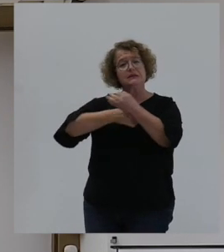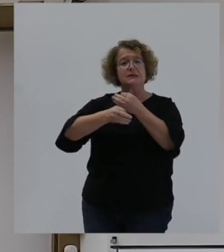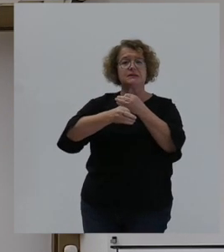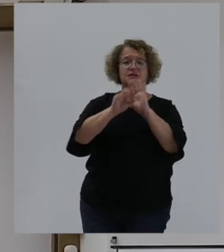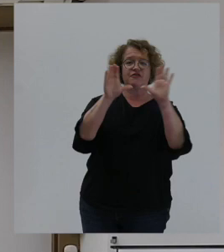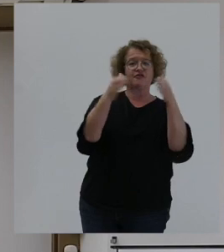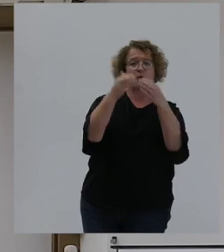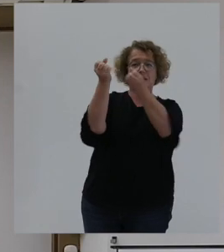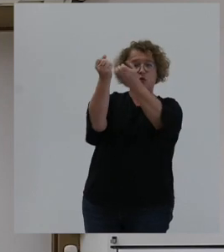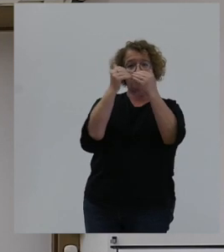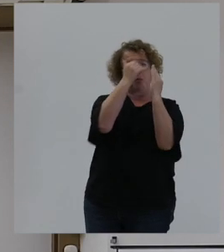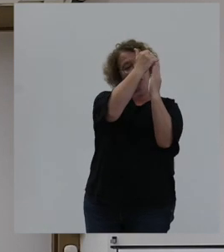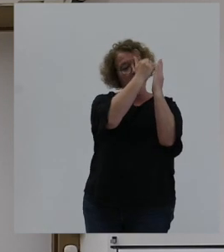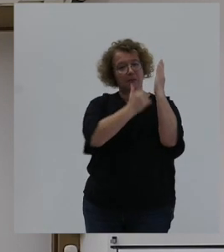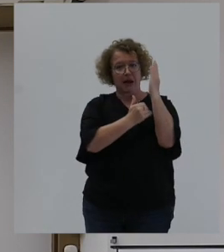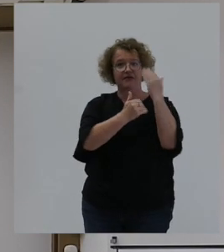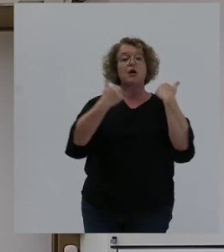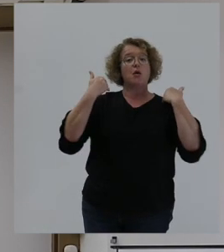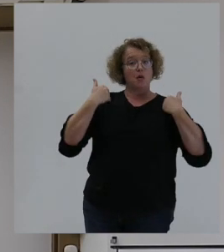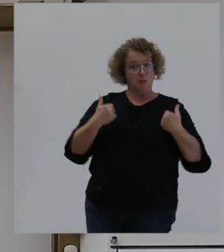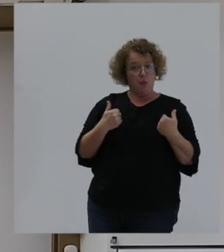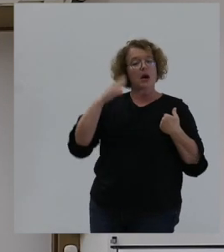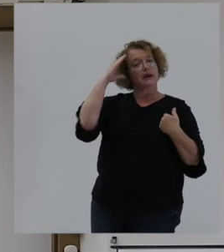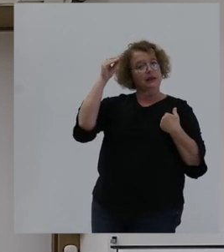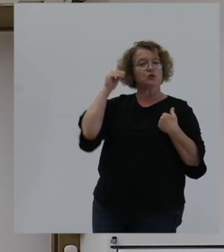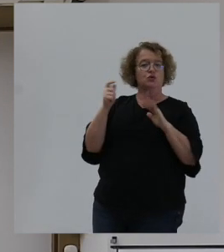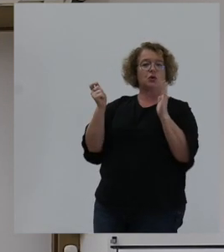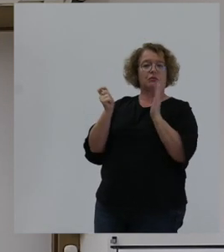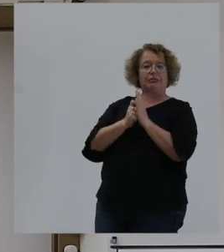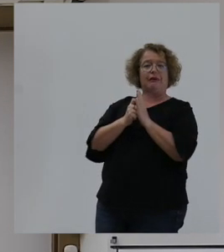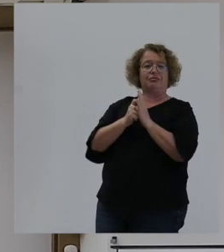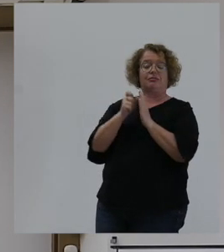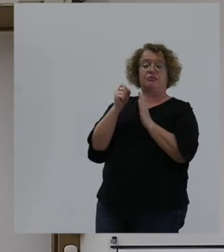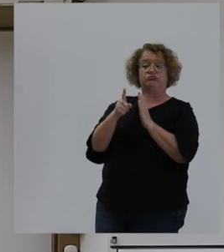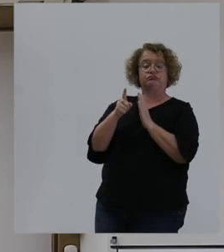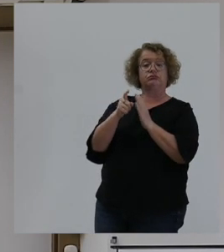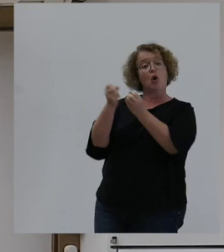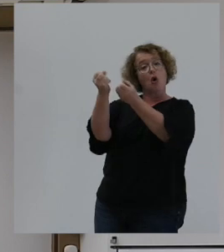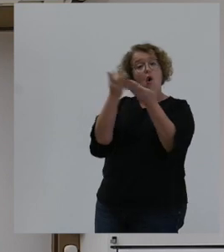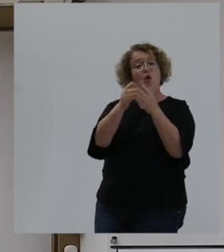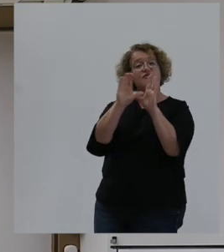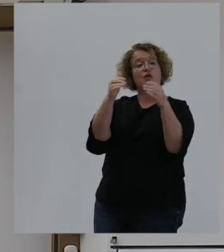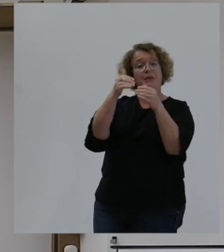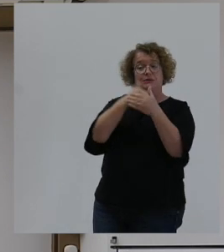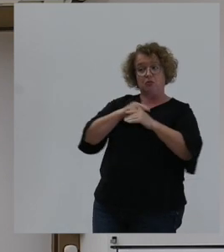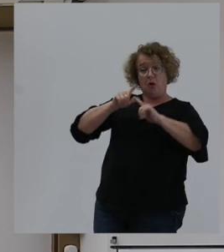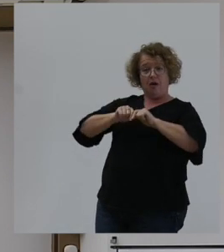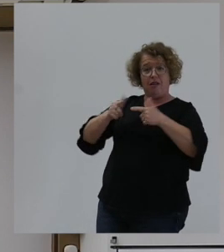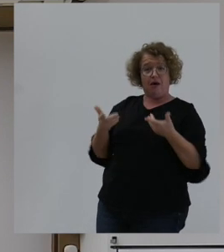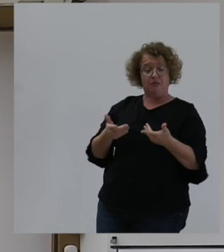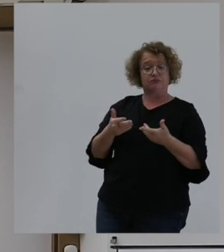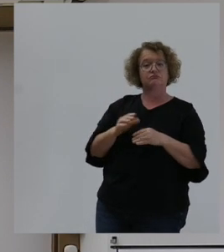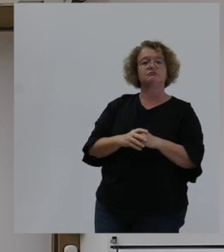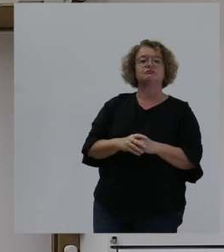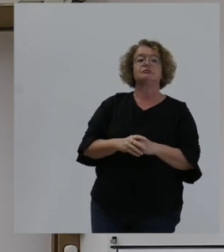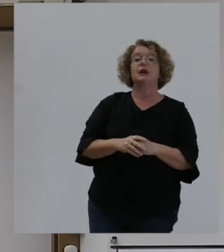formation. Il se trouve que, personnellement, j'ai fait partie des élus étudiants qui étaient là au moment de la construction de l'offre qui est actuellement en cours. Et il s'agit de quelque